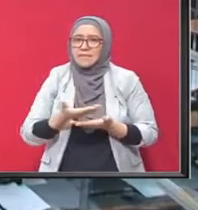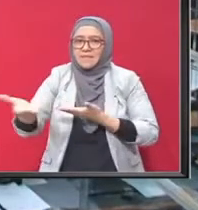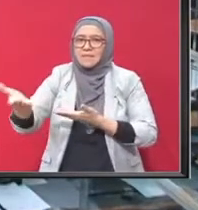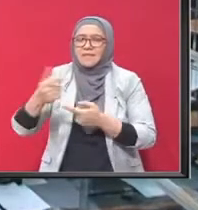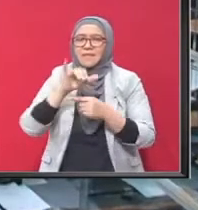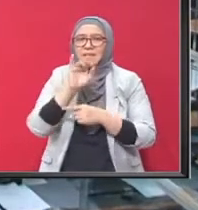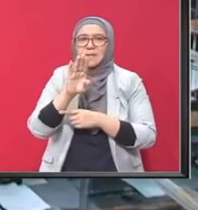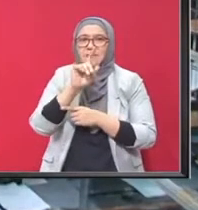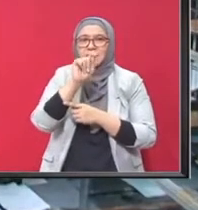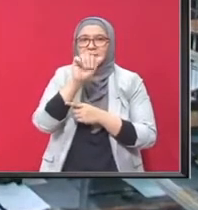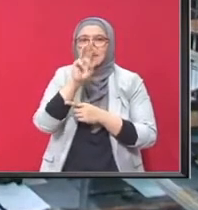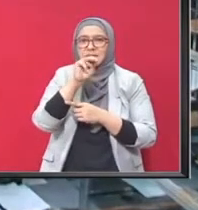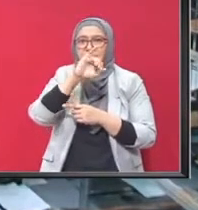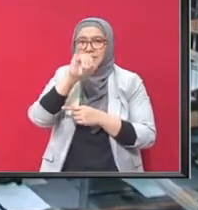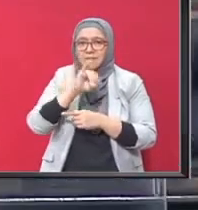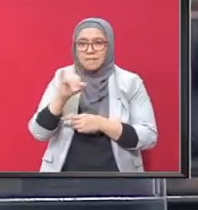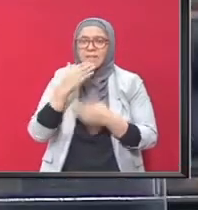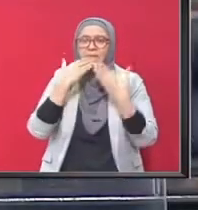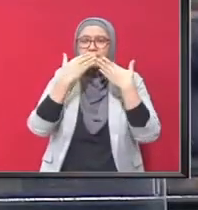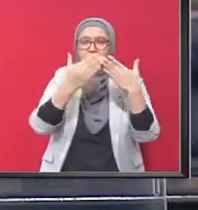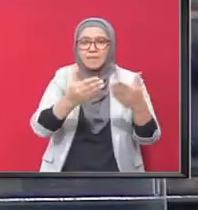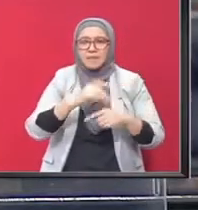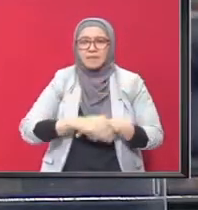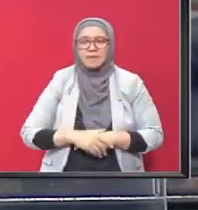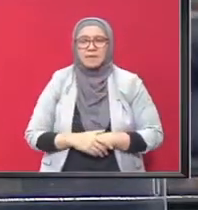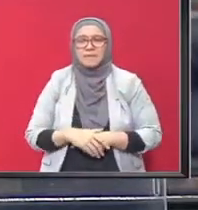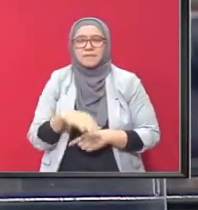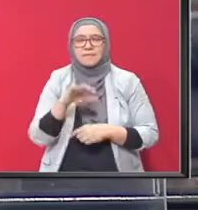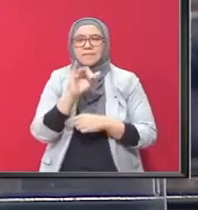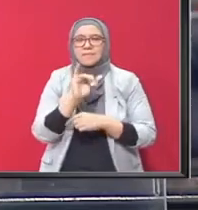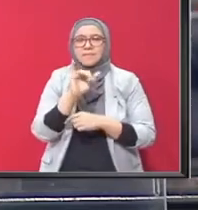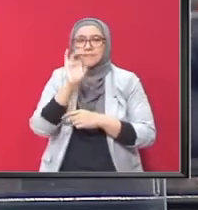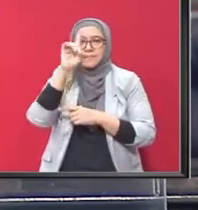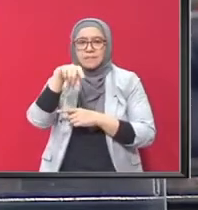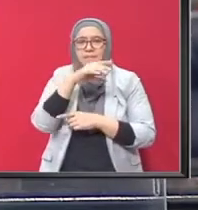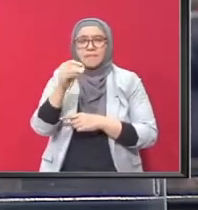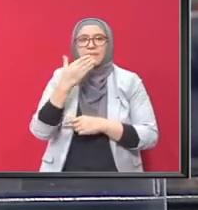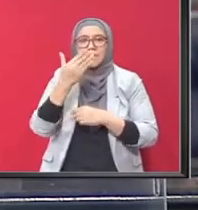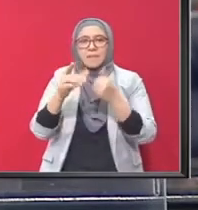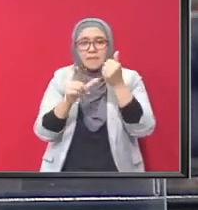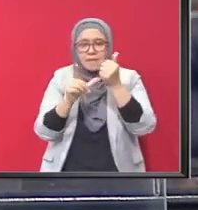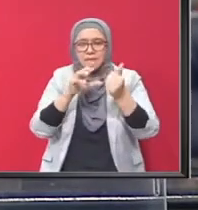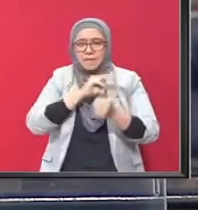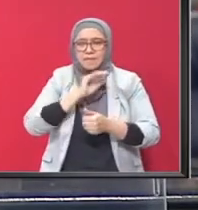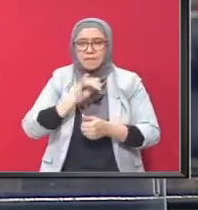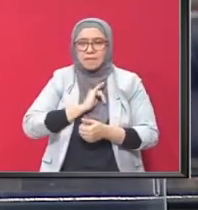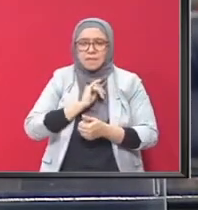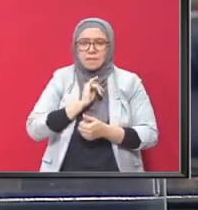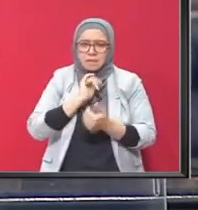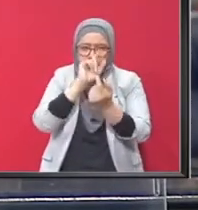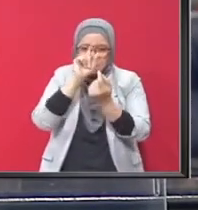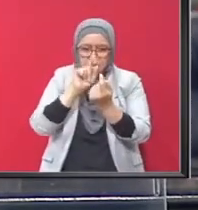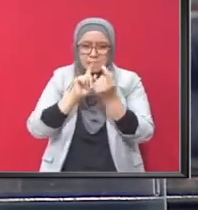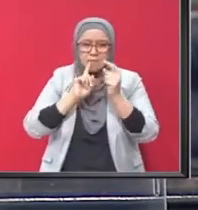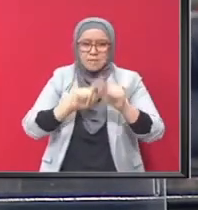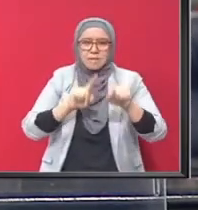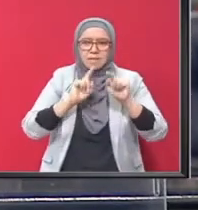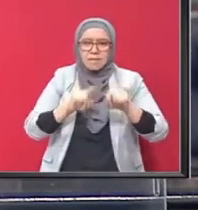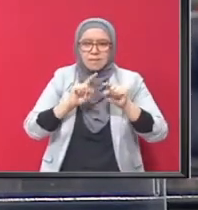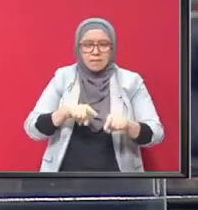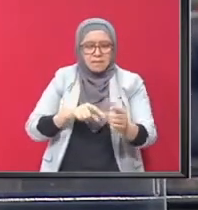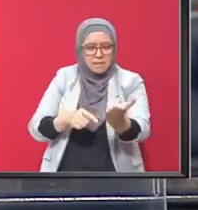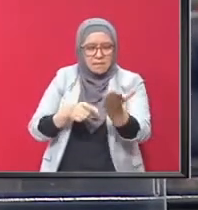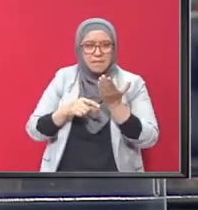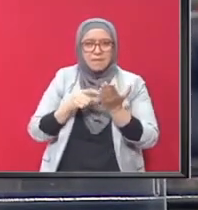Iya terima kasih Mbak teleport.to Makasih Mba umat di malam menteri saya meneliti jawaban diberikan dan